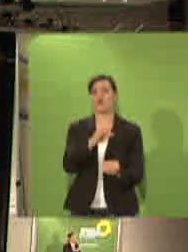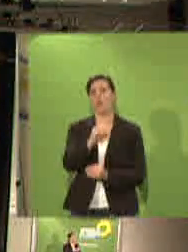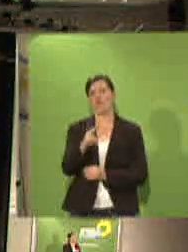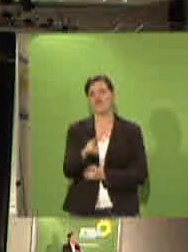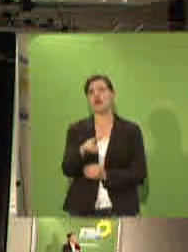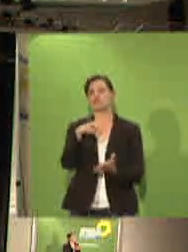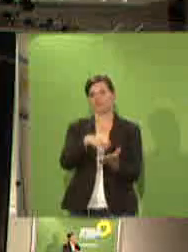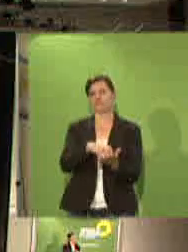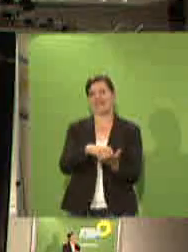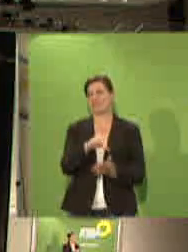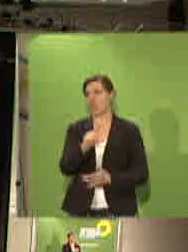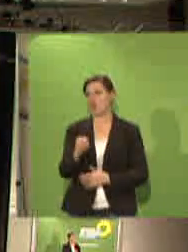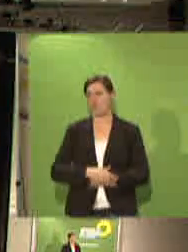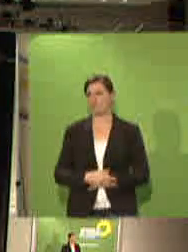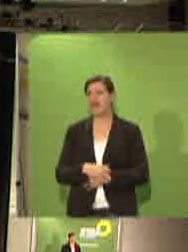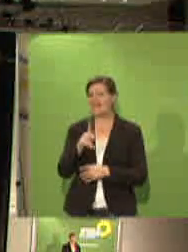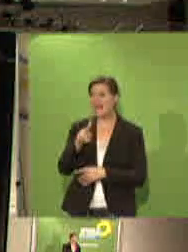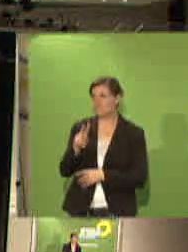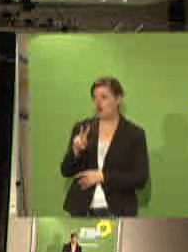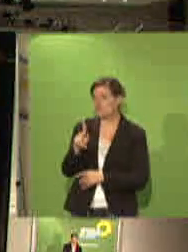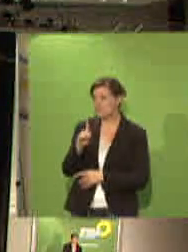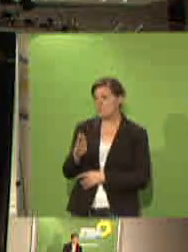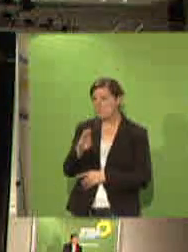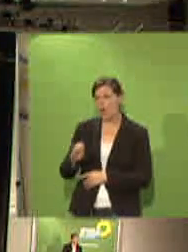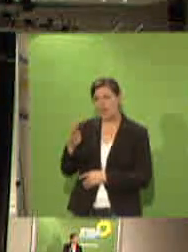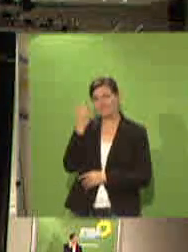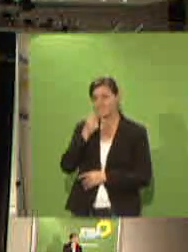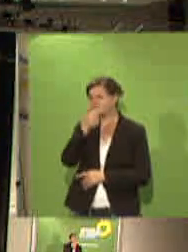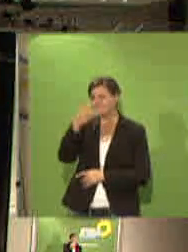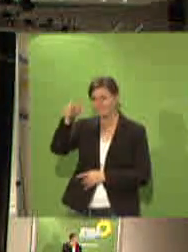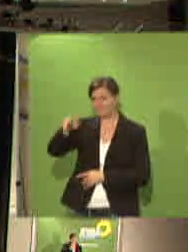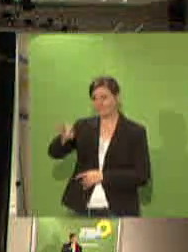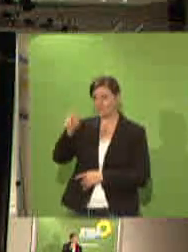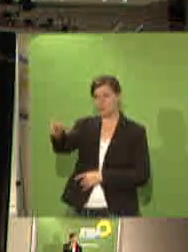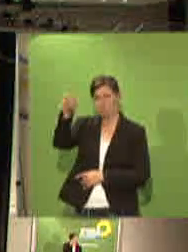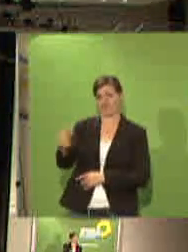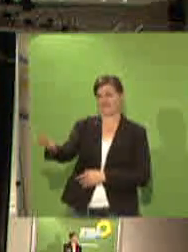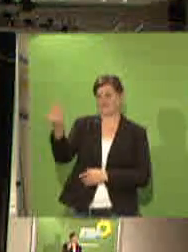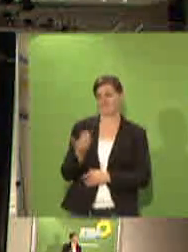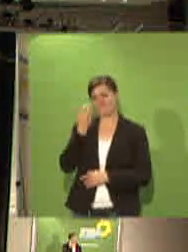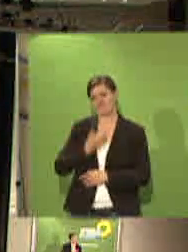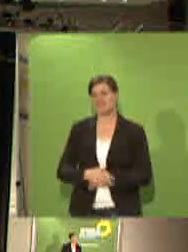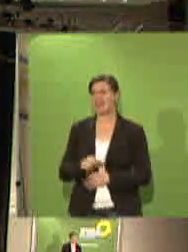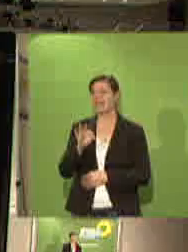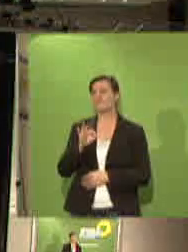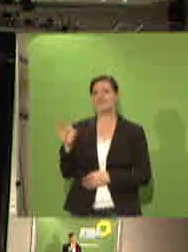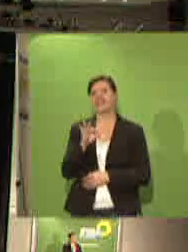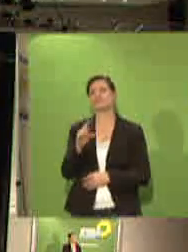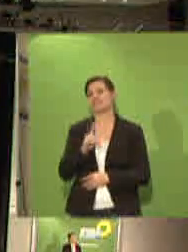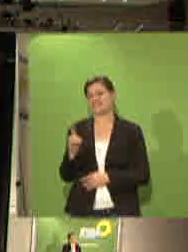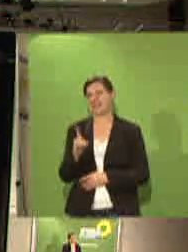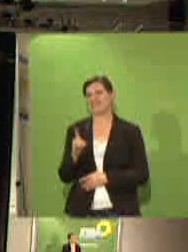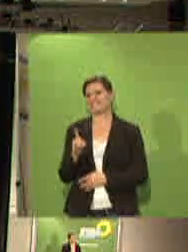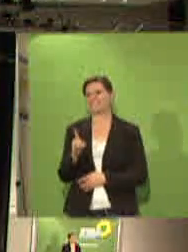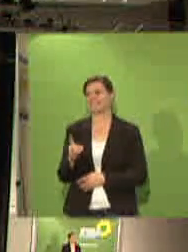aus dem KV Borken da ist. Ich sehe sie zumindest. Irgendjemand aus dem KV Borken auf die Bühne. Da kommt der Franjo Rikas und übergibt das